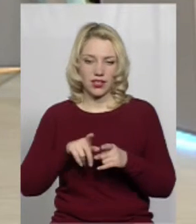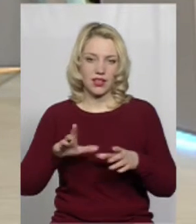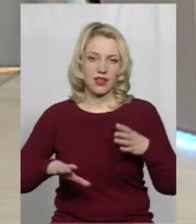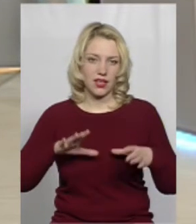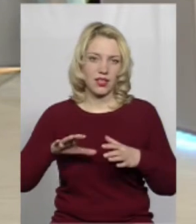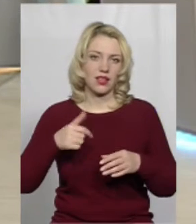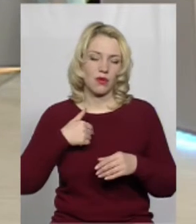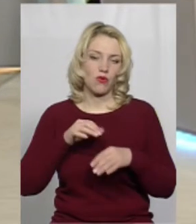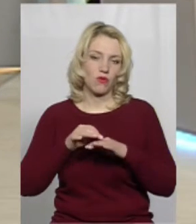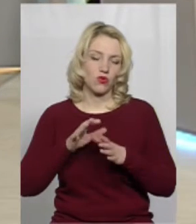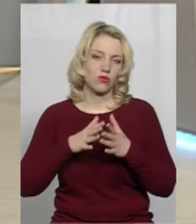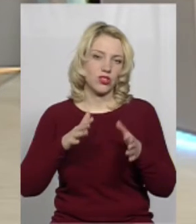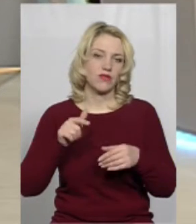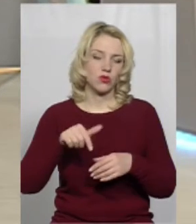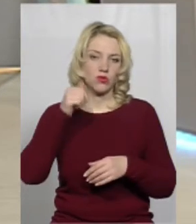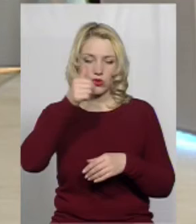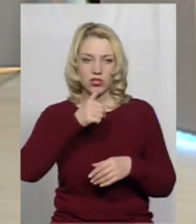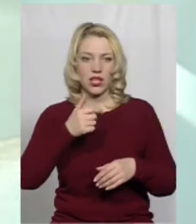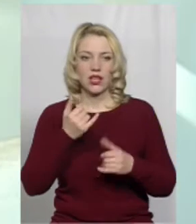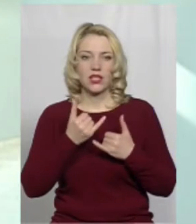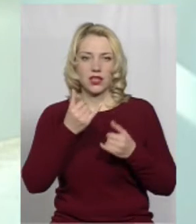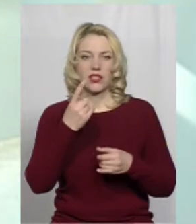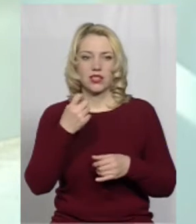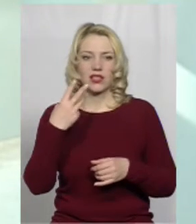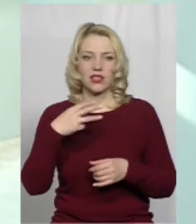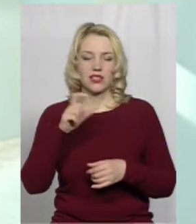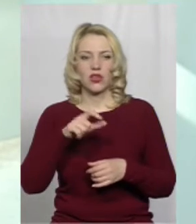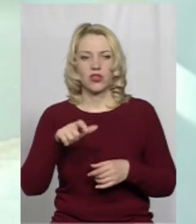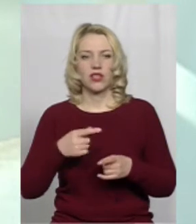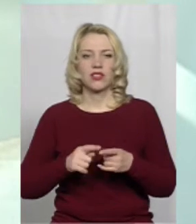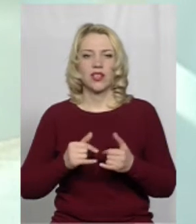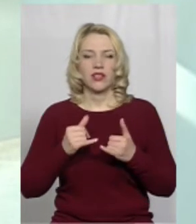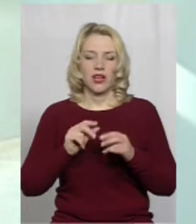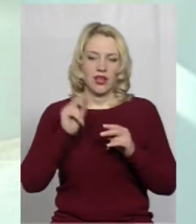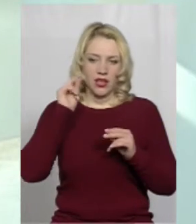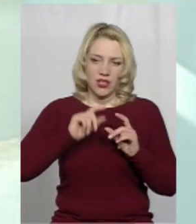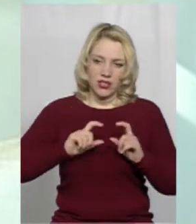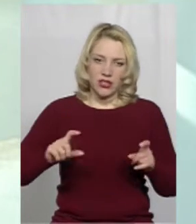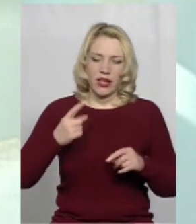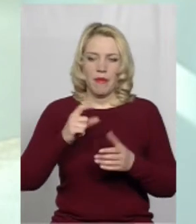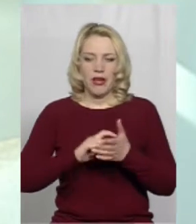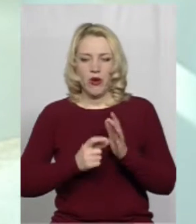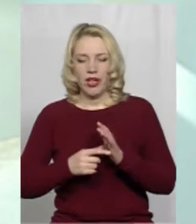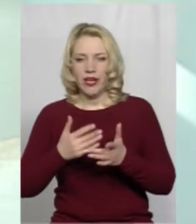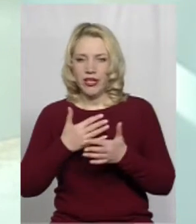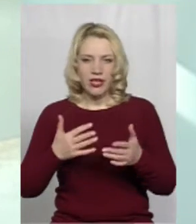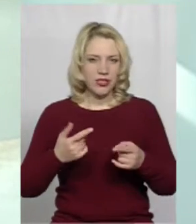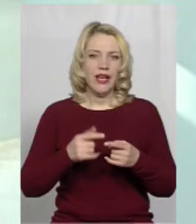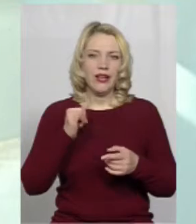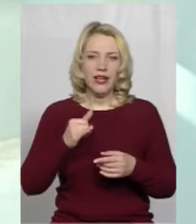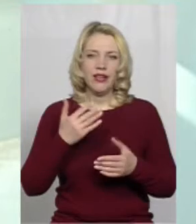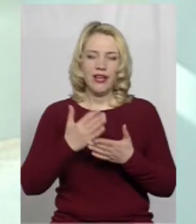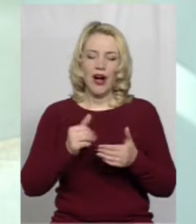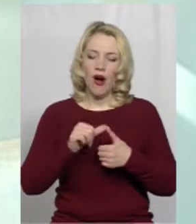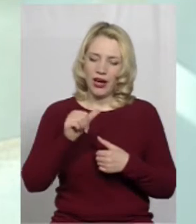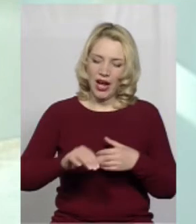От лише в цьому році я десь для 130 людей, це директори шкіл і старшокласники різні. Тобто